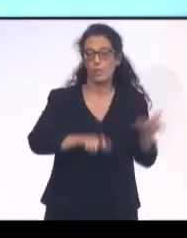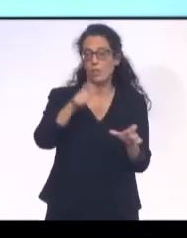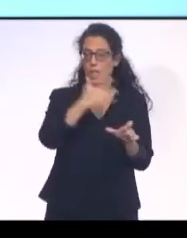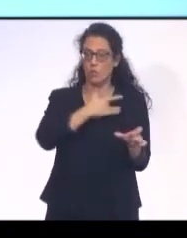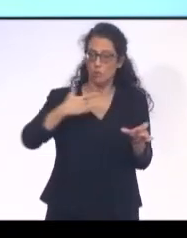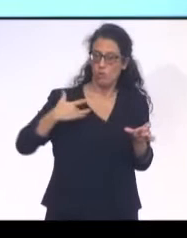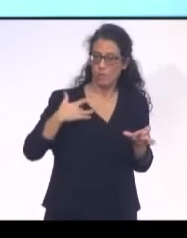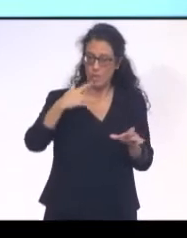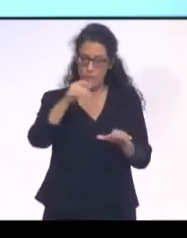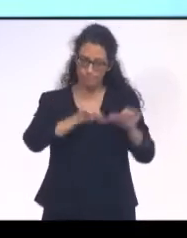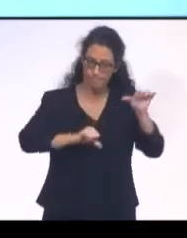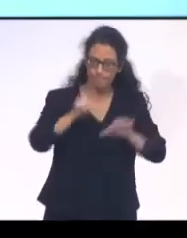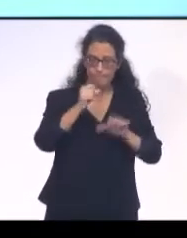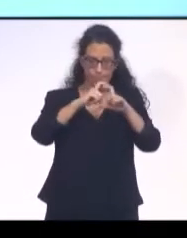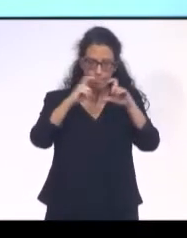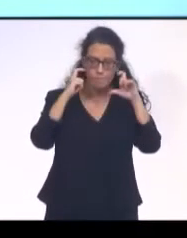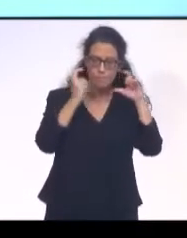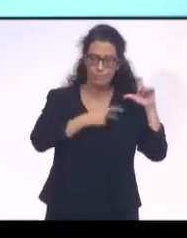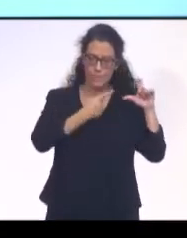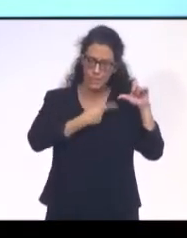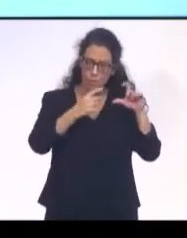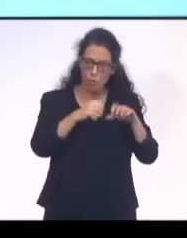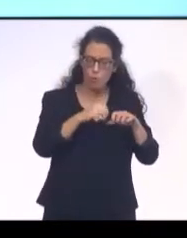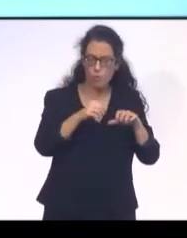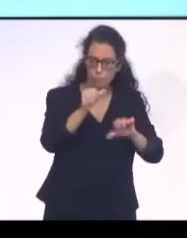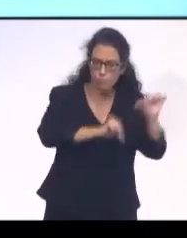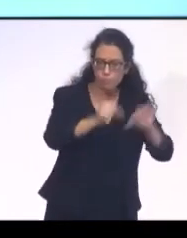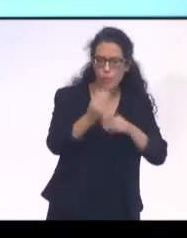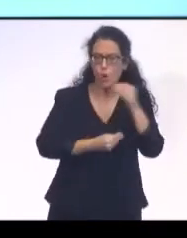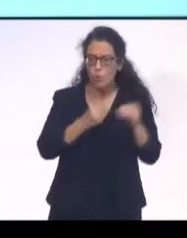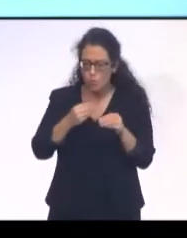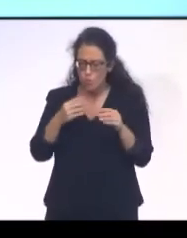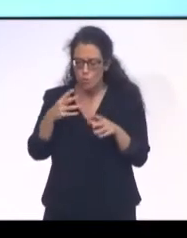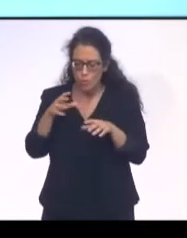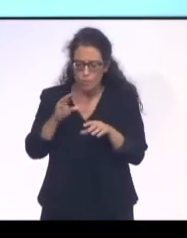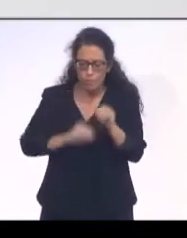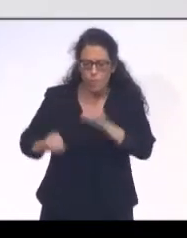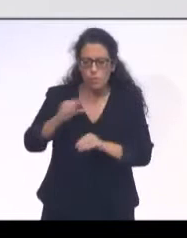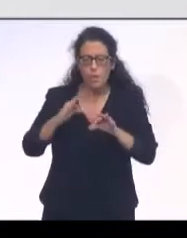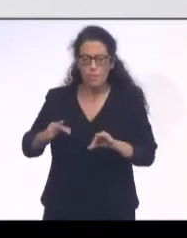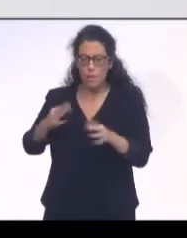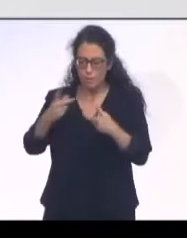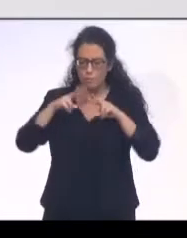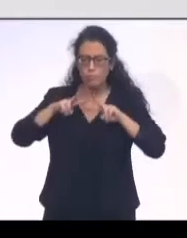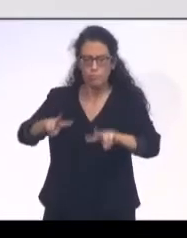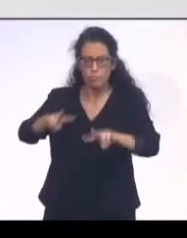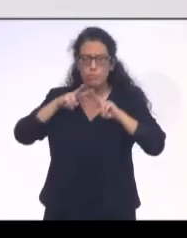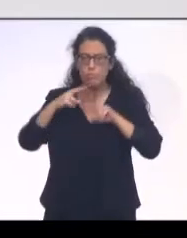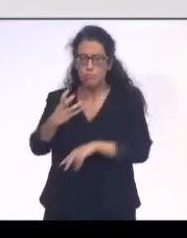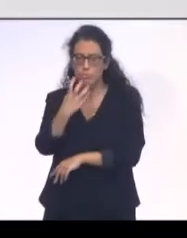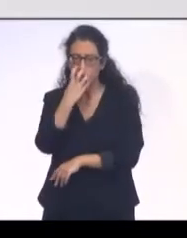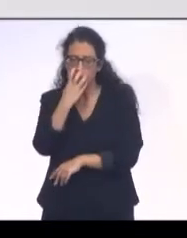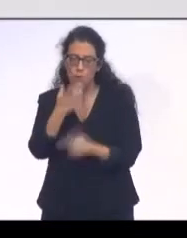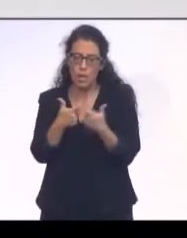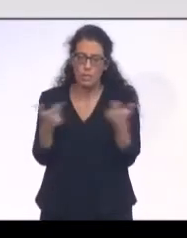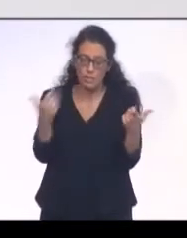gestes médicaux invasifs ou des manœuvres au niveau de la sphère respiratoire d'un patient atteint ou suspect de l'être.